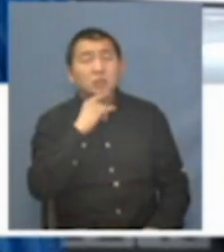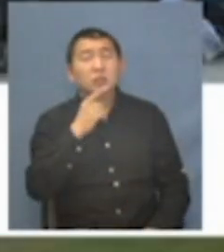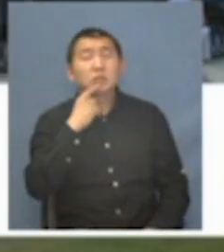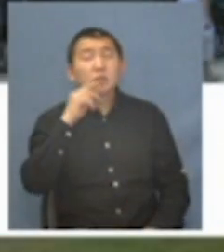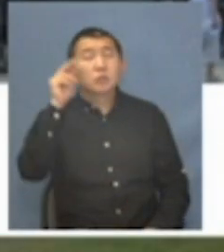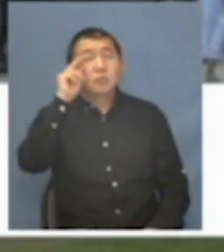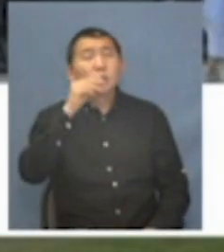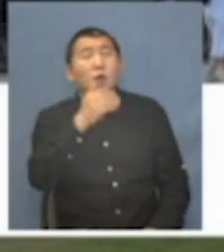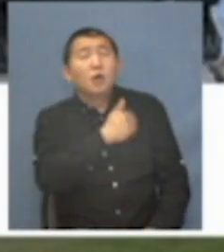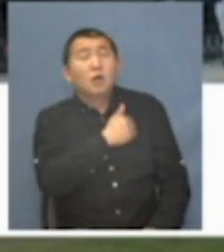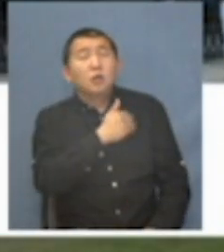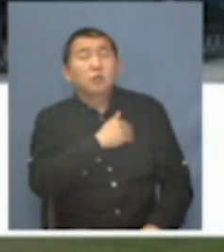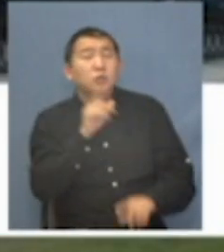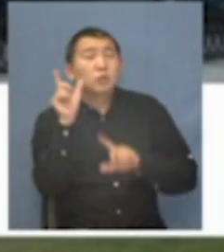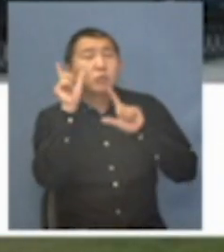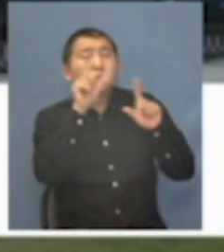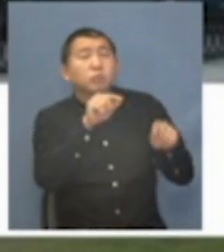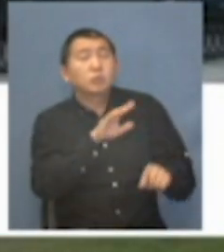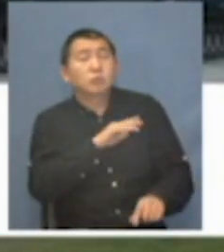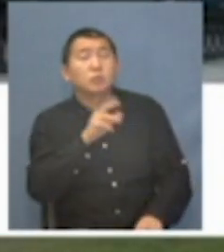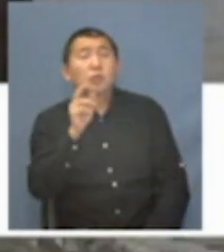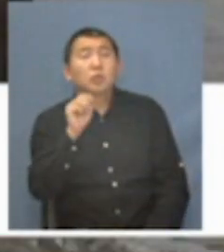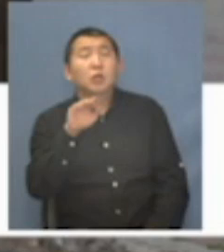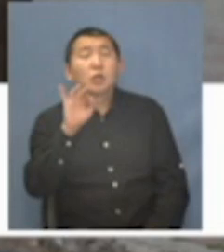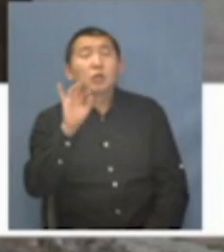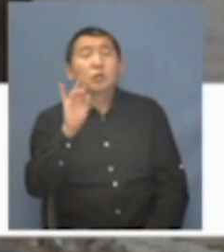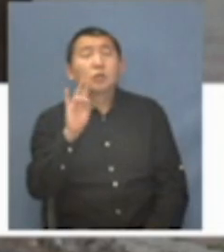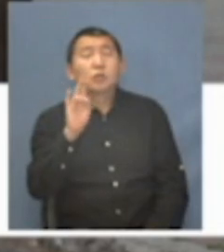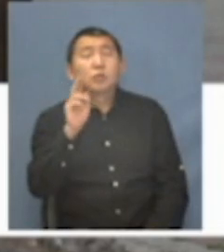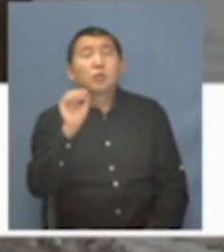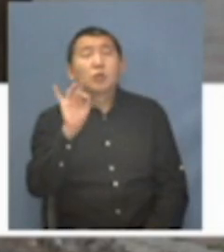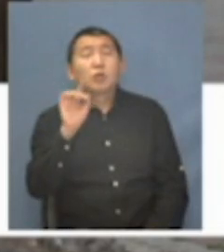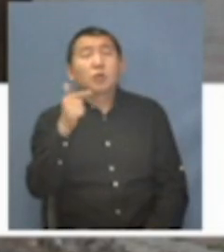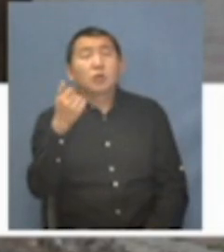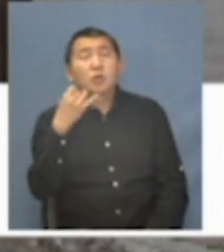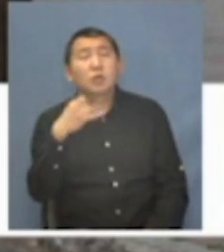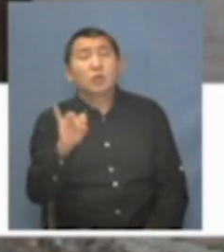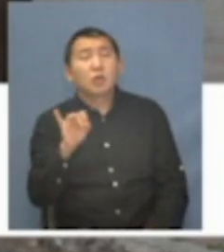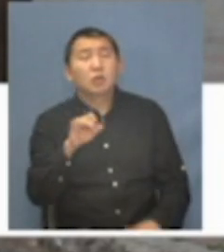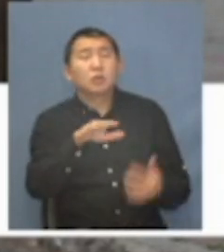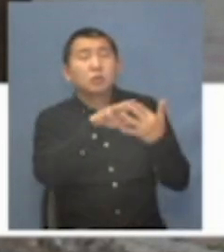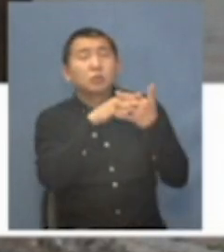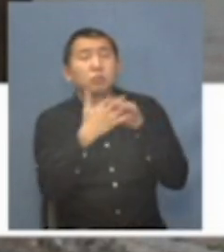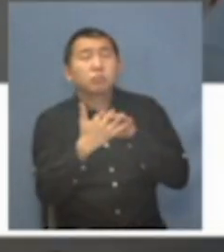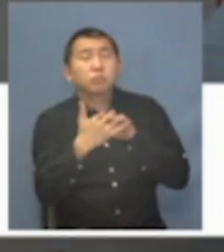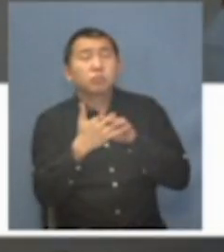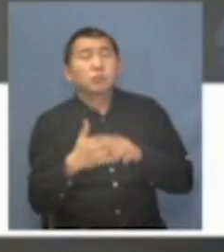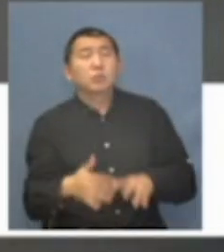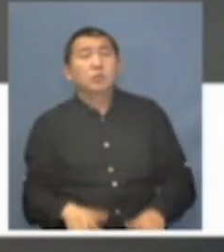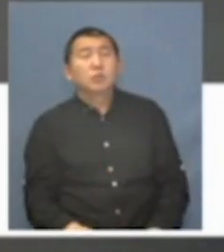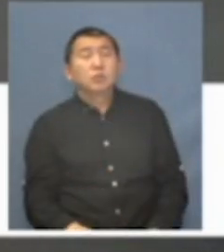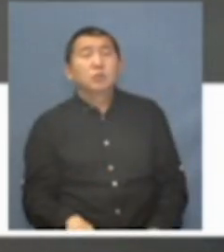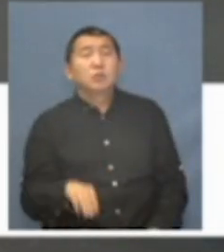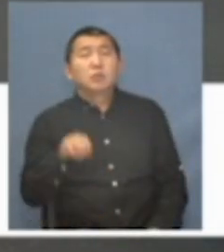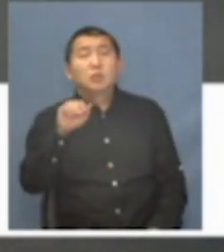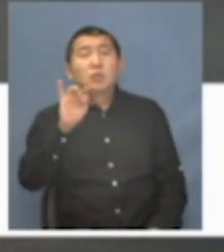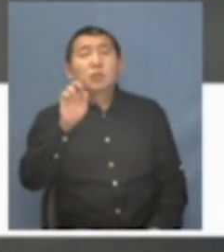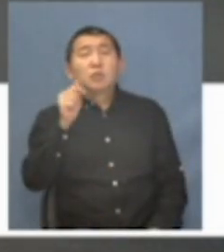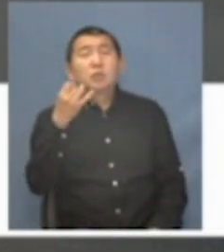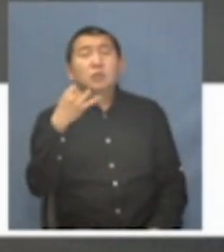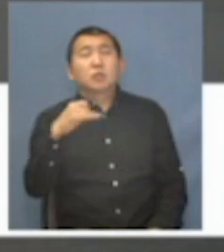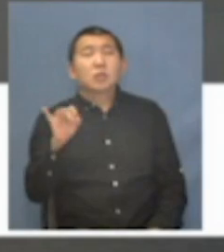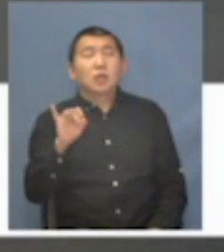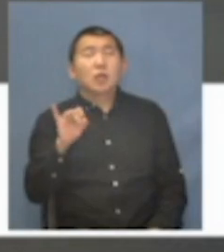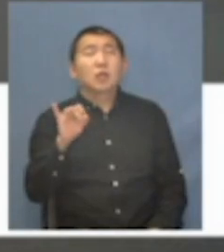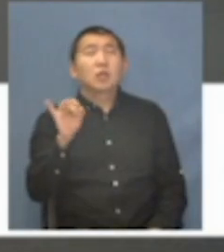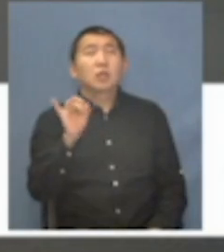12-14 жастағы жасөспірімдер Катон-Қарағай ауданының Белғарағай, Жамбыл, Берел, Өрел ауылдарына аттанды. Ал Тарбағатай және Зайсан ауданының